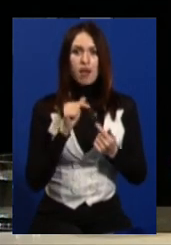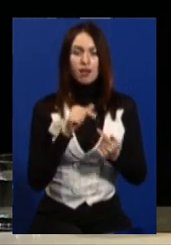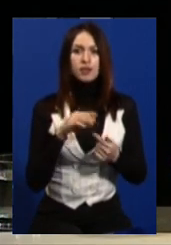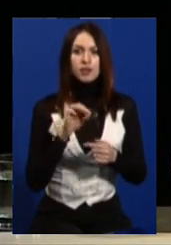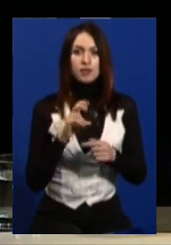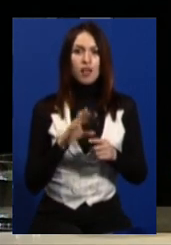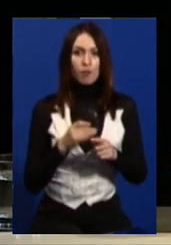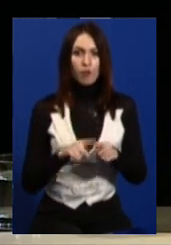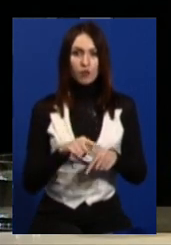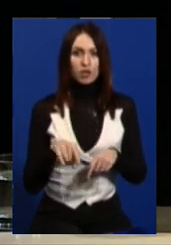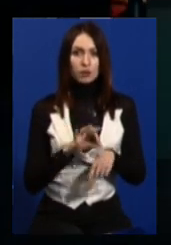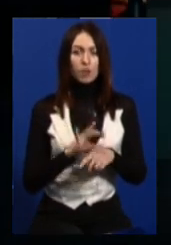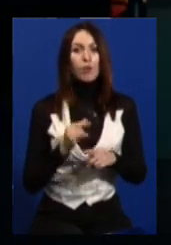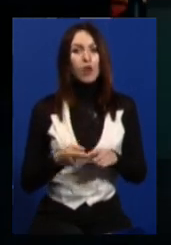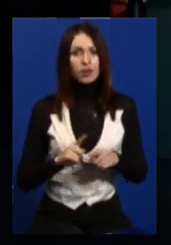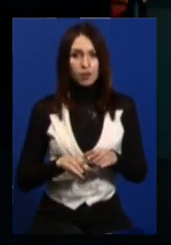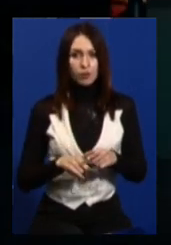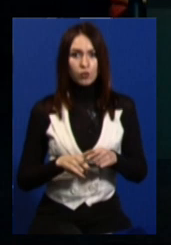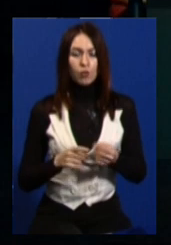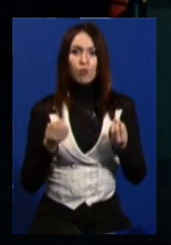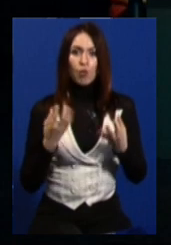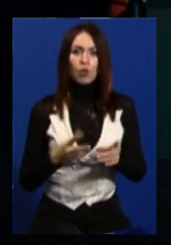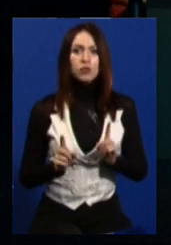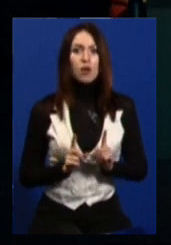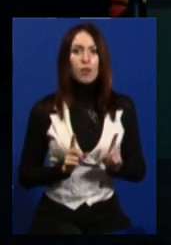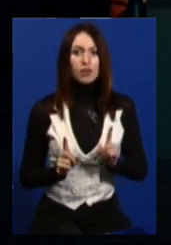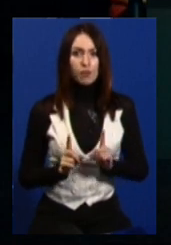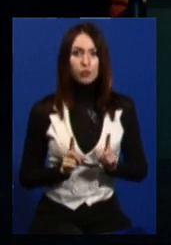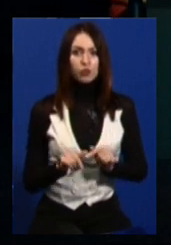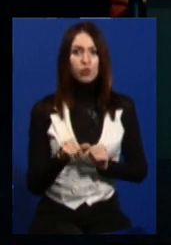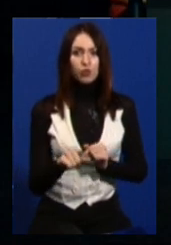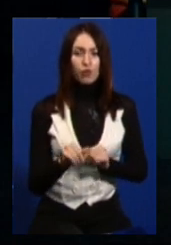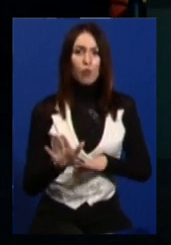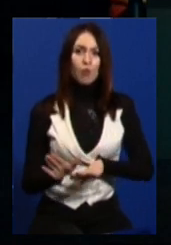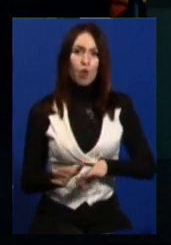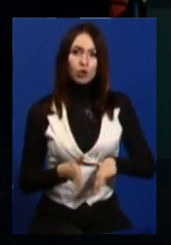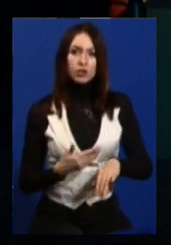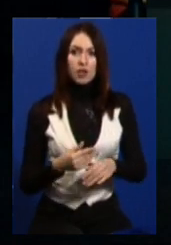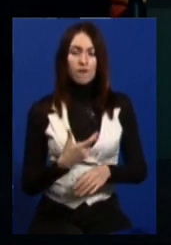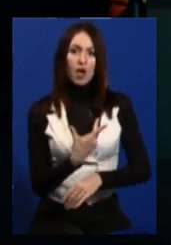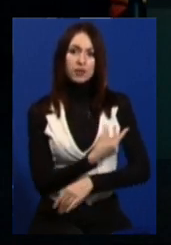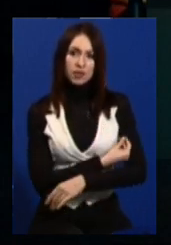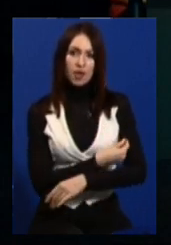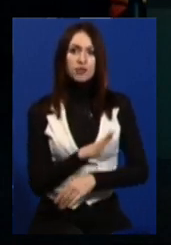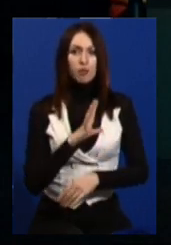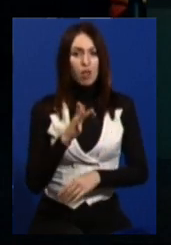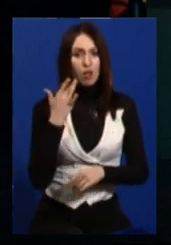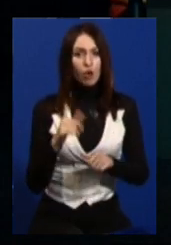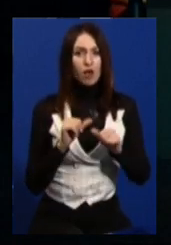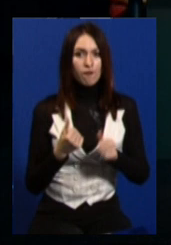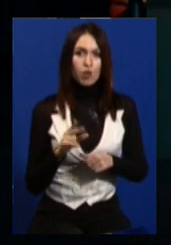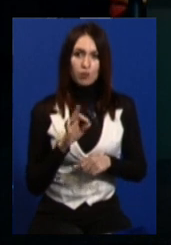заболеваниям. И поэтому, просто потому что у него после вакцинации была легкая форма